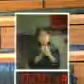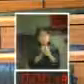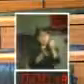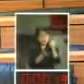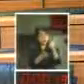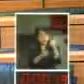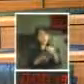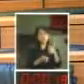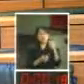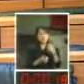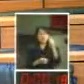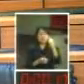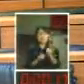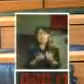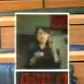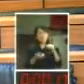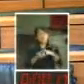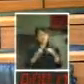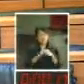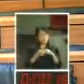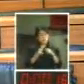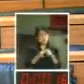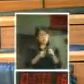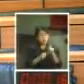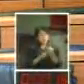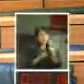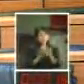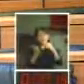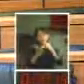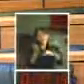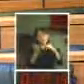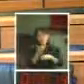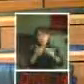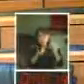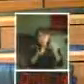ตัวหนึ่งที่เพิ่มปัญหาในจังหวัดชายแดนภาคใต้คือการคอร์รัปชันครับขอบคุณมากครับท่านประธานครับ